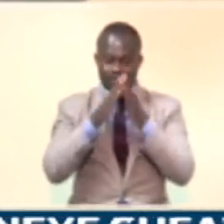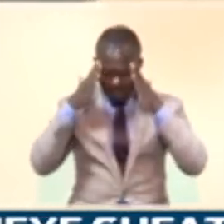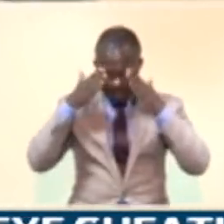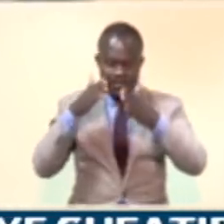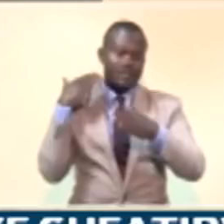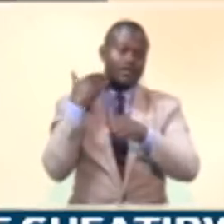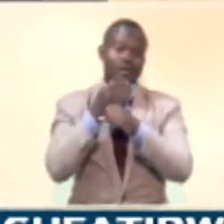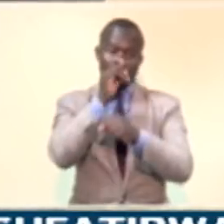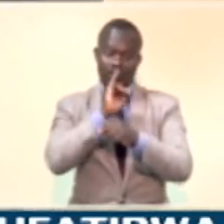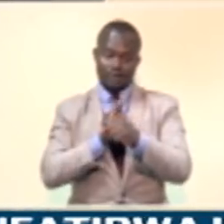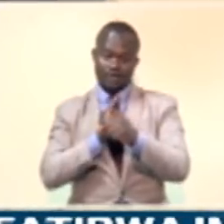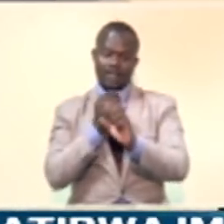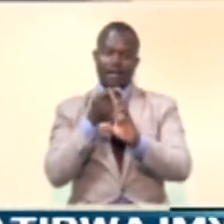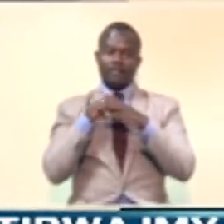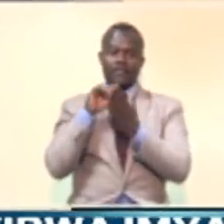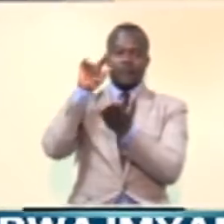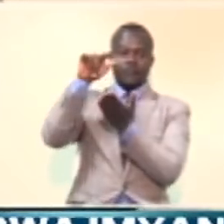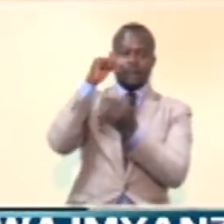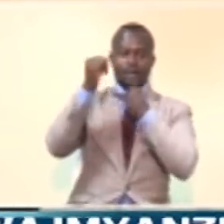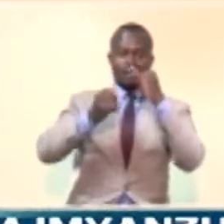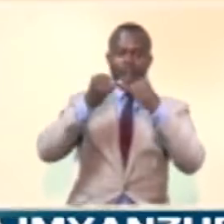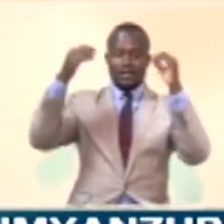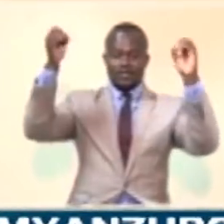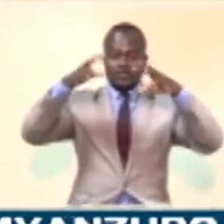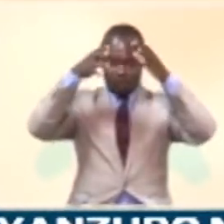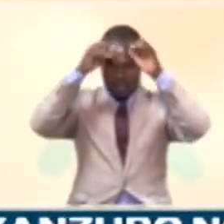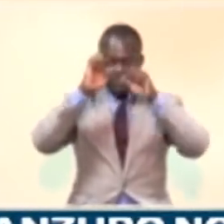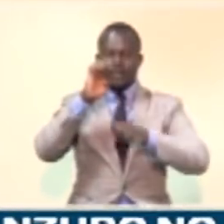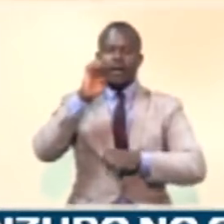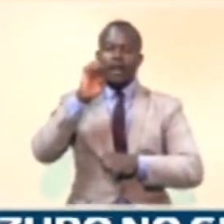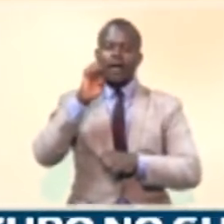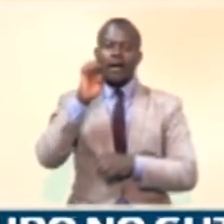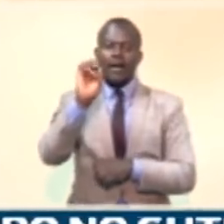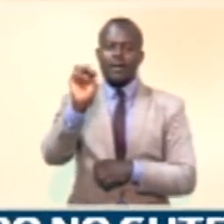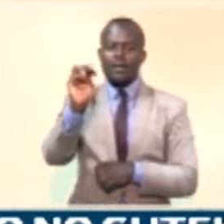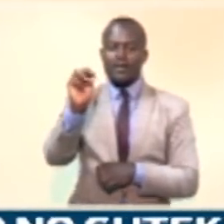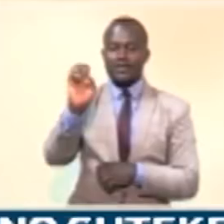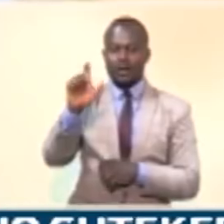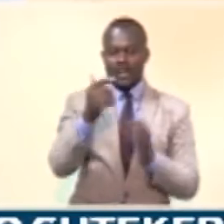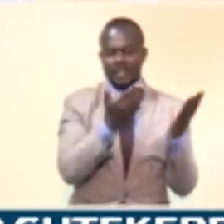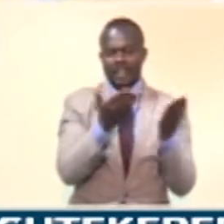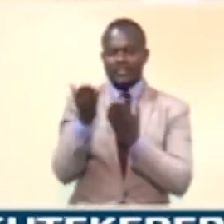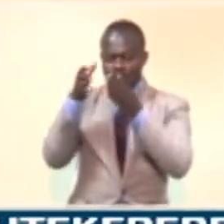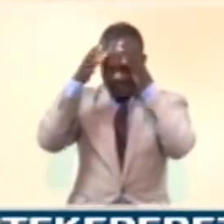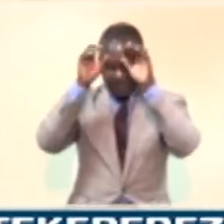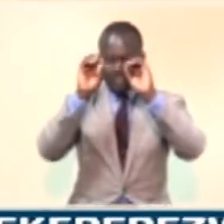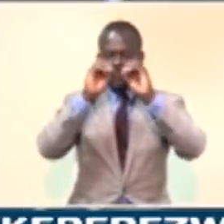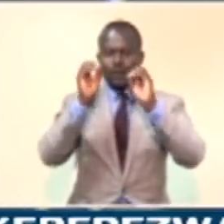Abatutsi. Akiva ku kibuga mpuzamahanga cy'indege cya Kigali, Perezida Emmanuel Macron yabanje kwakirwa na mugenzi we Paul Kagame muri Village Urugwiro.